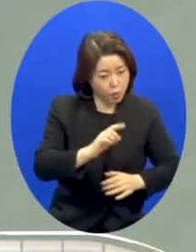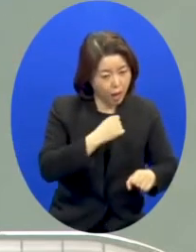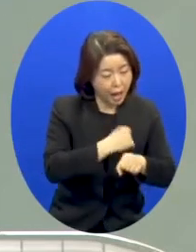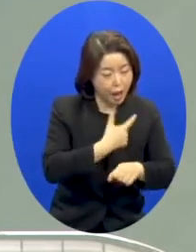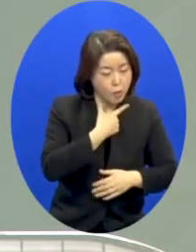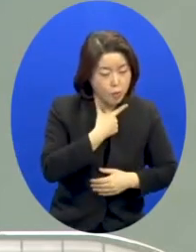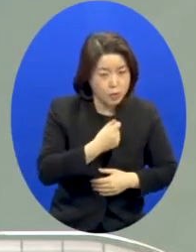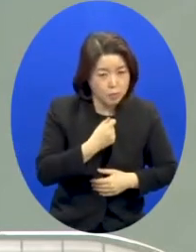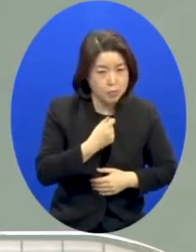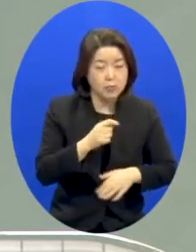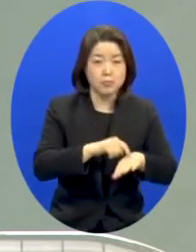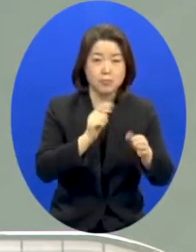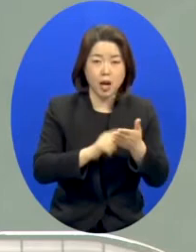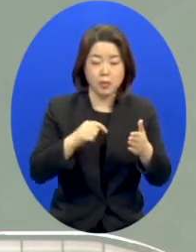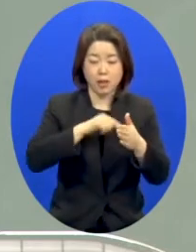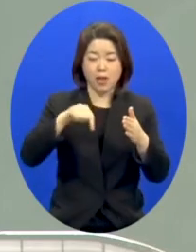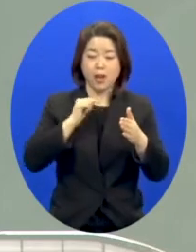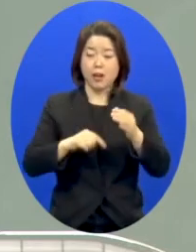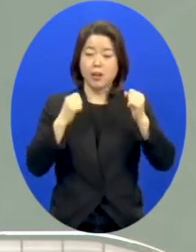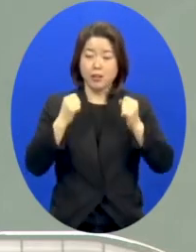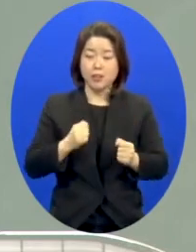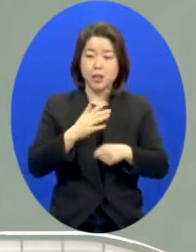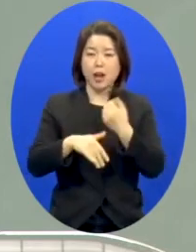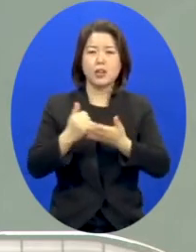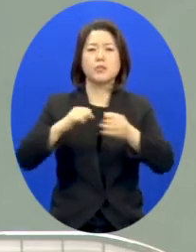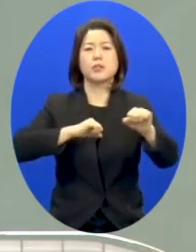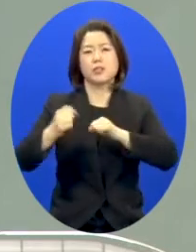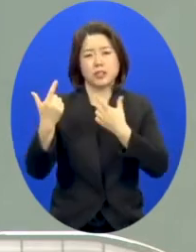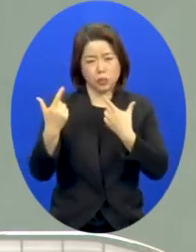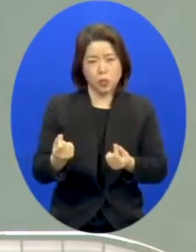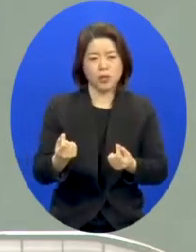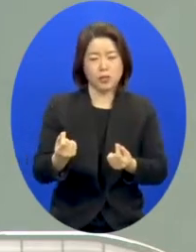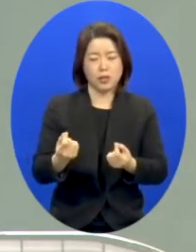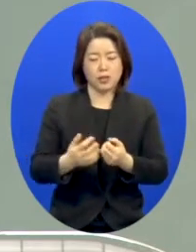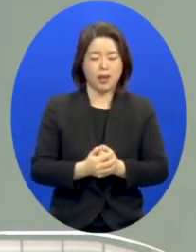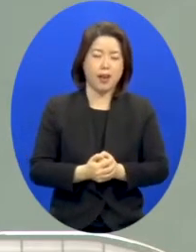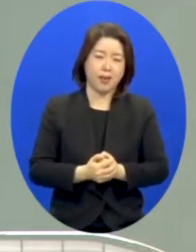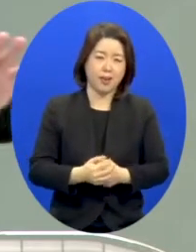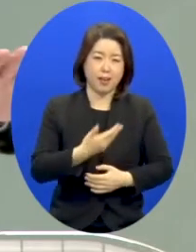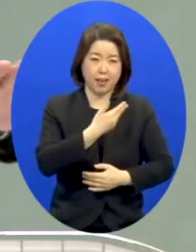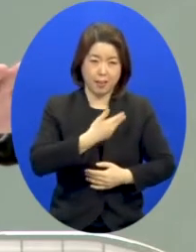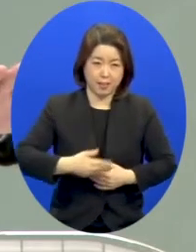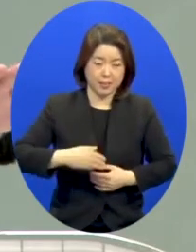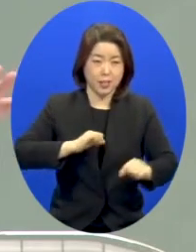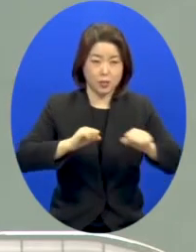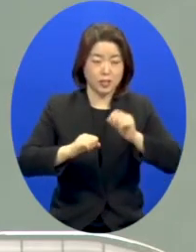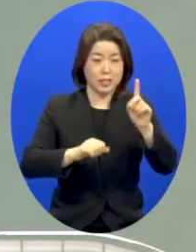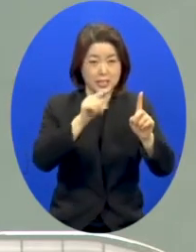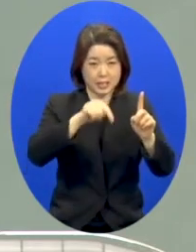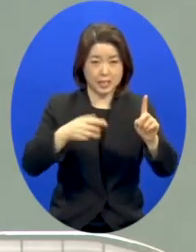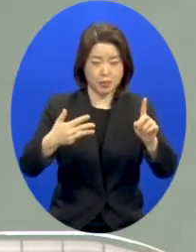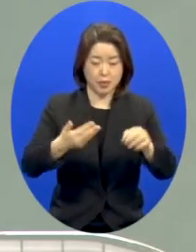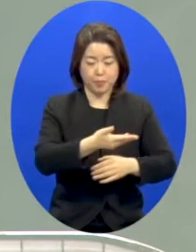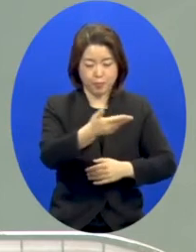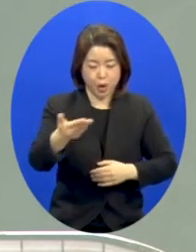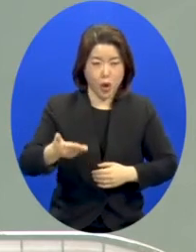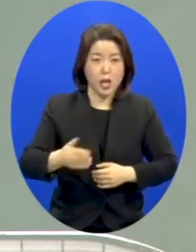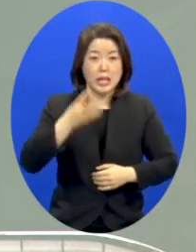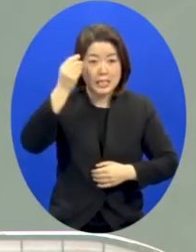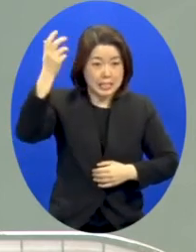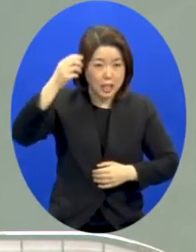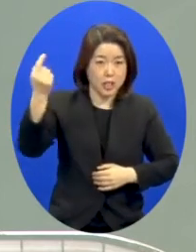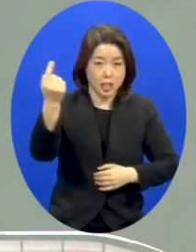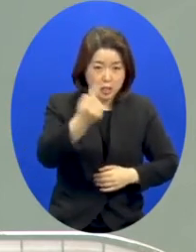내 안에 계신 하나님의 역사 하셨구나 4 중형 1장 8절에 오직 성령이 너희에게 임하시면 너희가 권능을 받고 예루살렘과